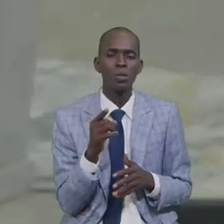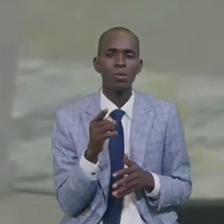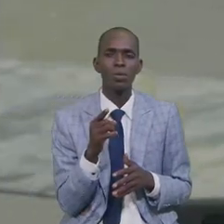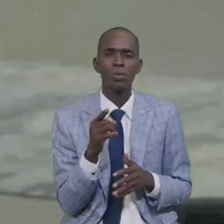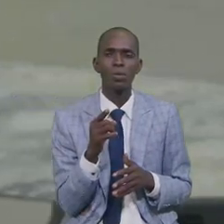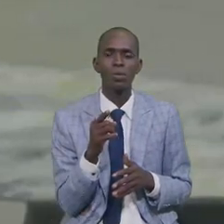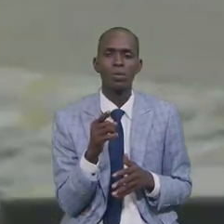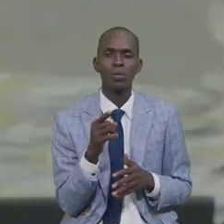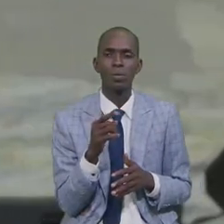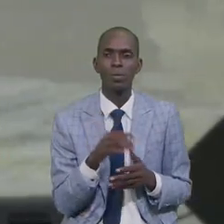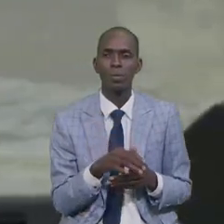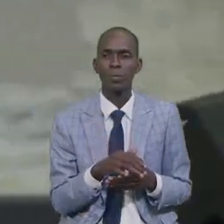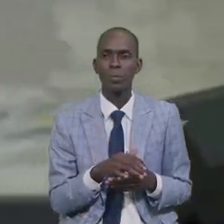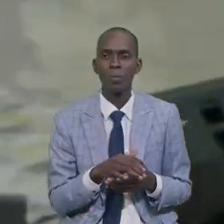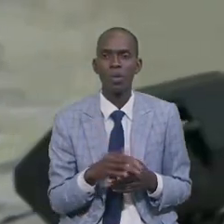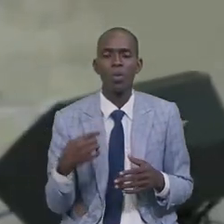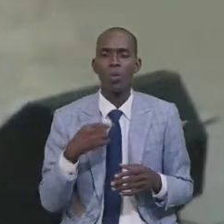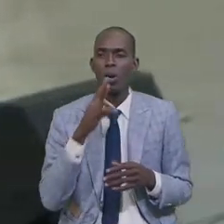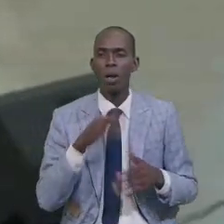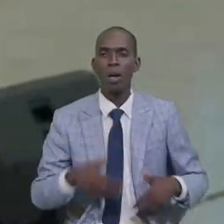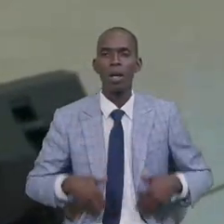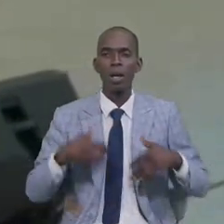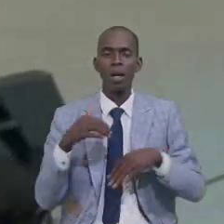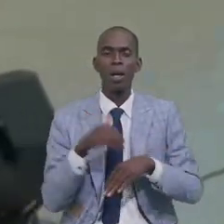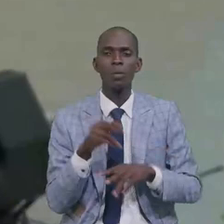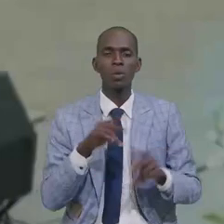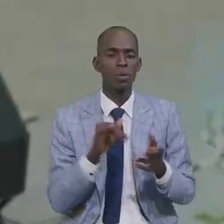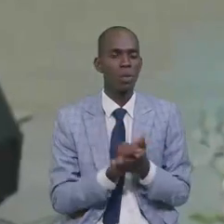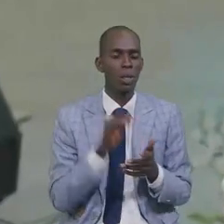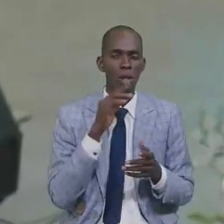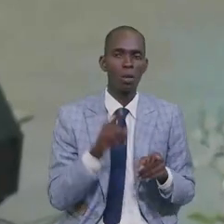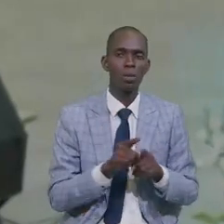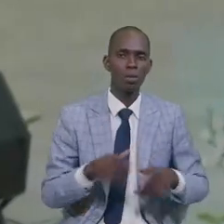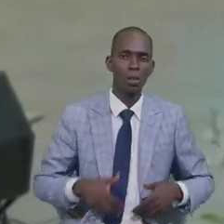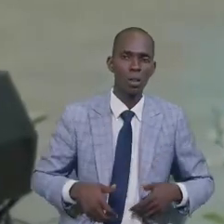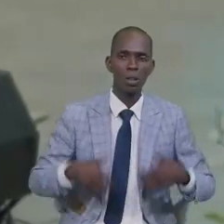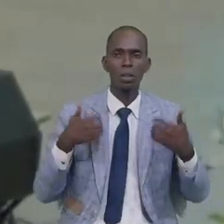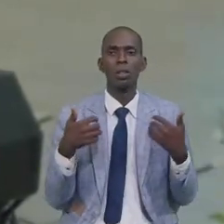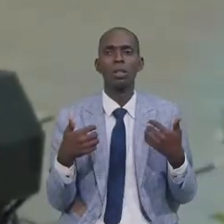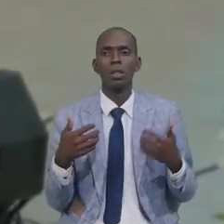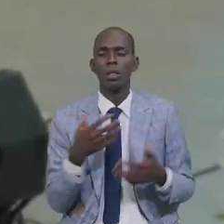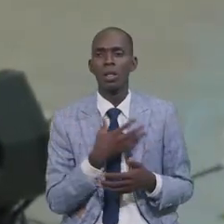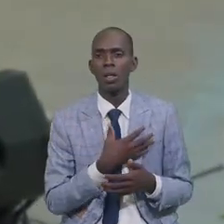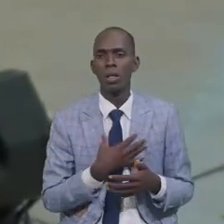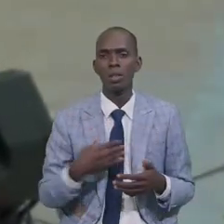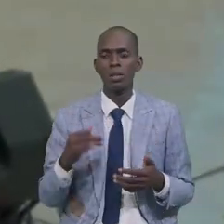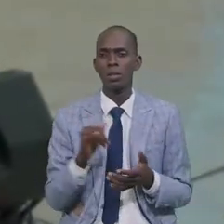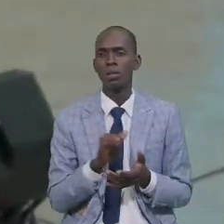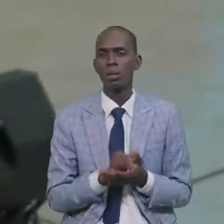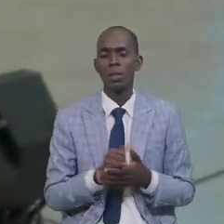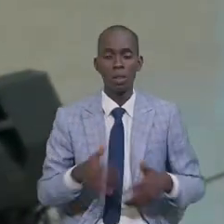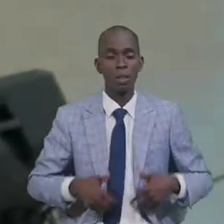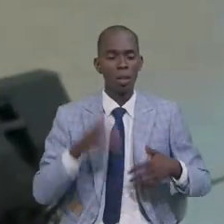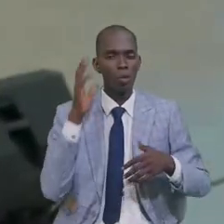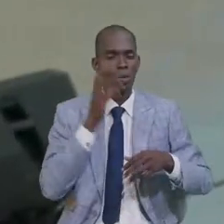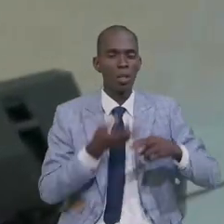Ah, tu vas te donner du cancer. Nous sommes en colère contre les gens. Ah, cette colère-là. Et ça